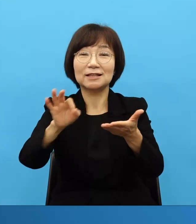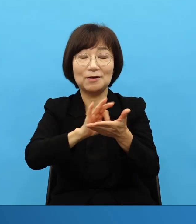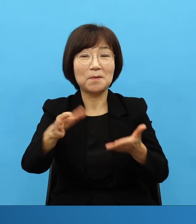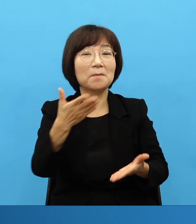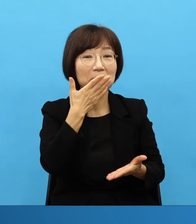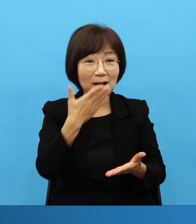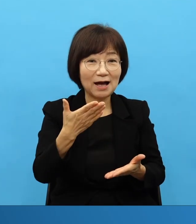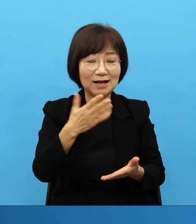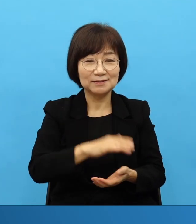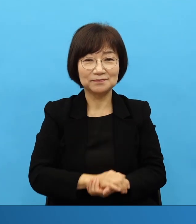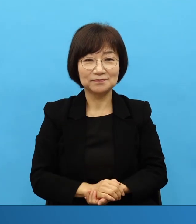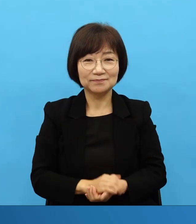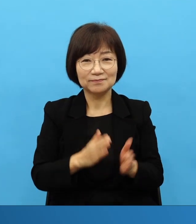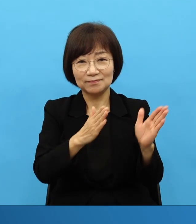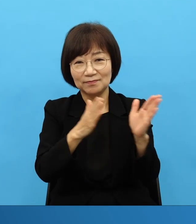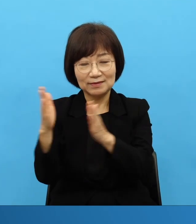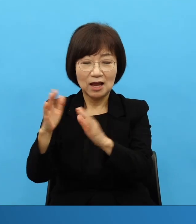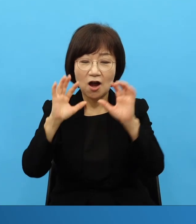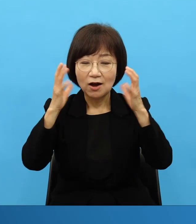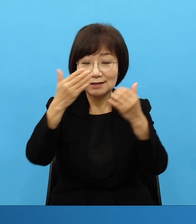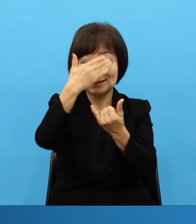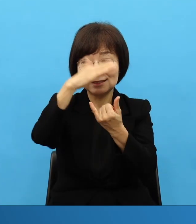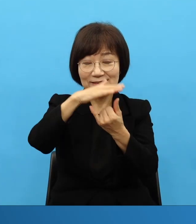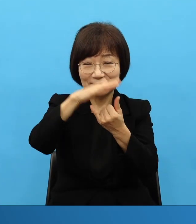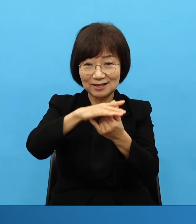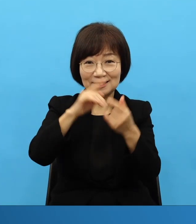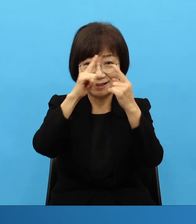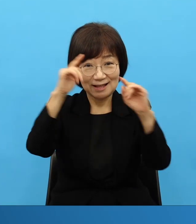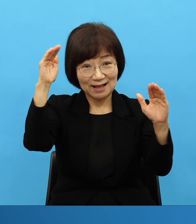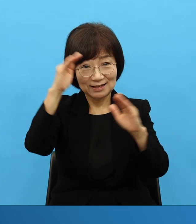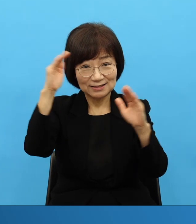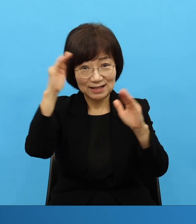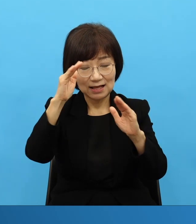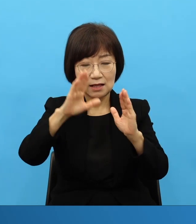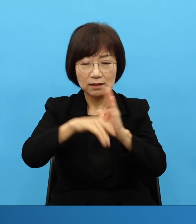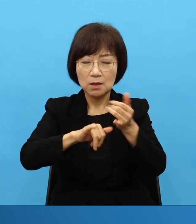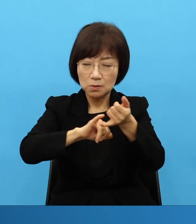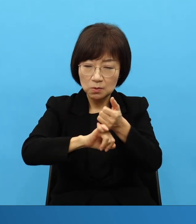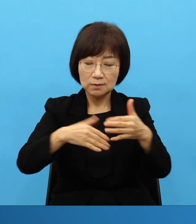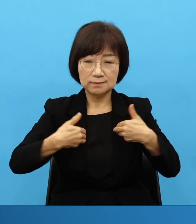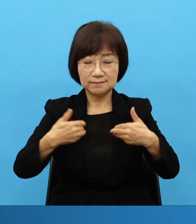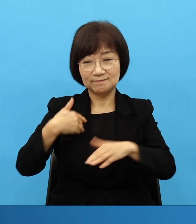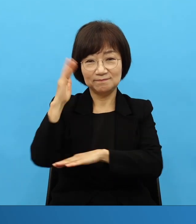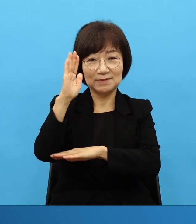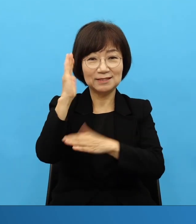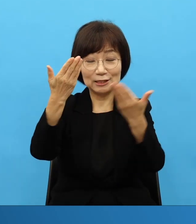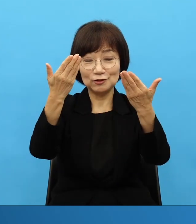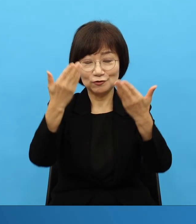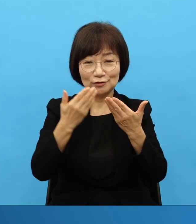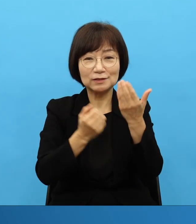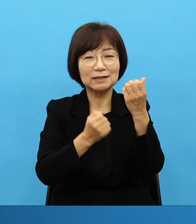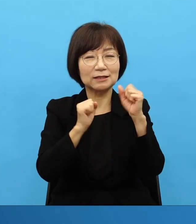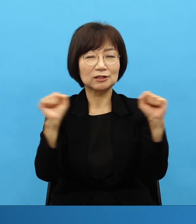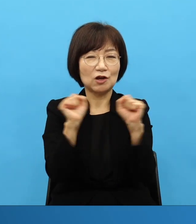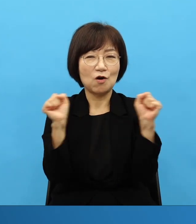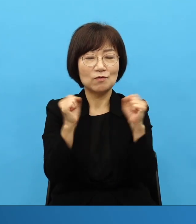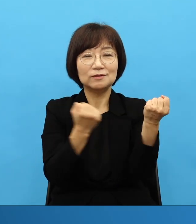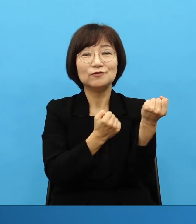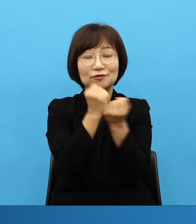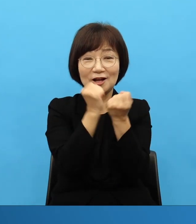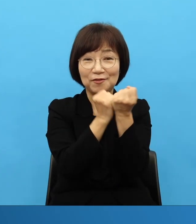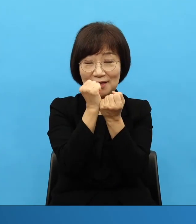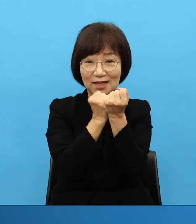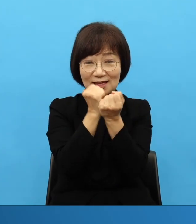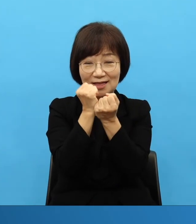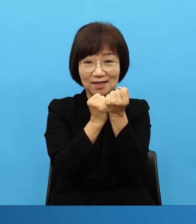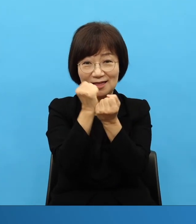어린이, 청소년, 대학 등 랩넌트의 각 시기에 반드시 필요한 메시지가 선포되는 겨울 수련회가 예비대학생